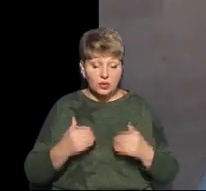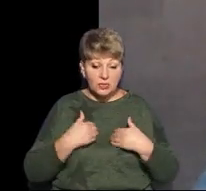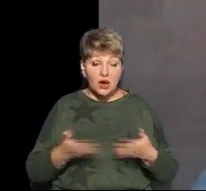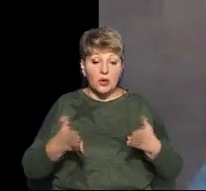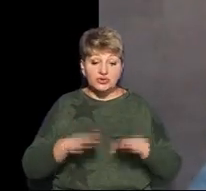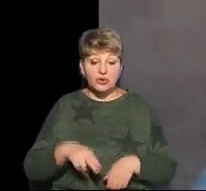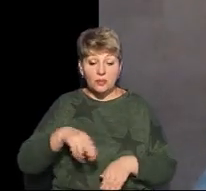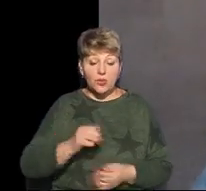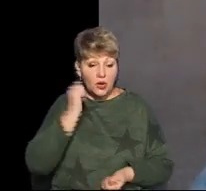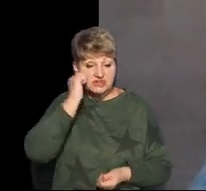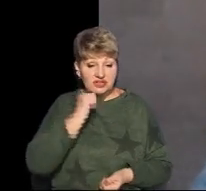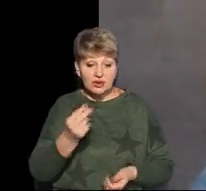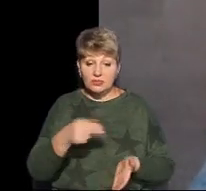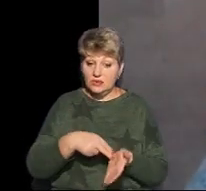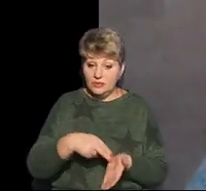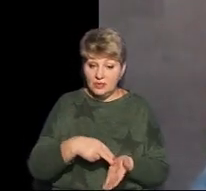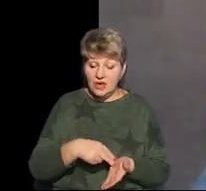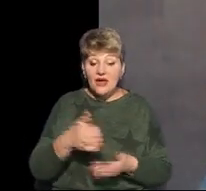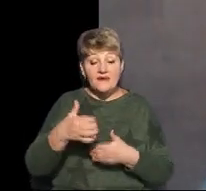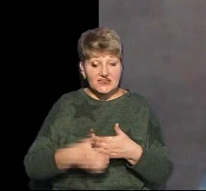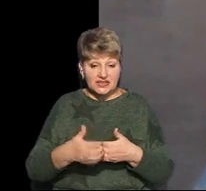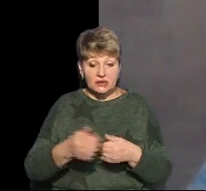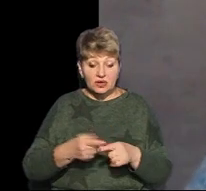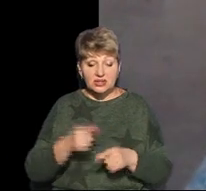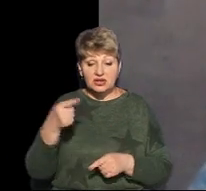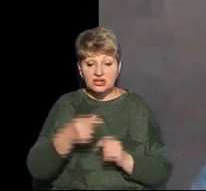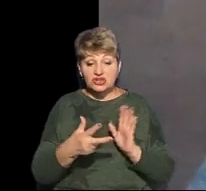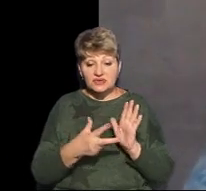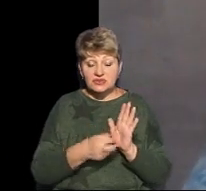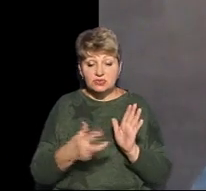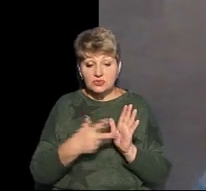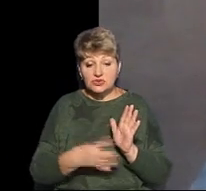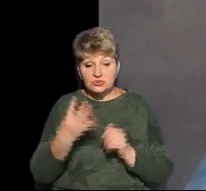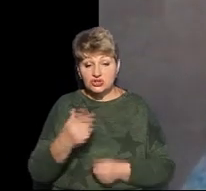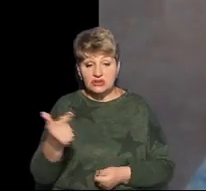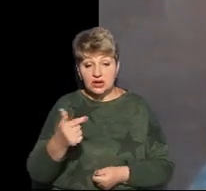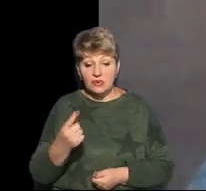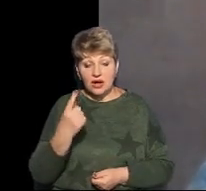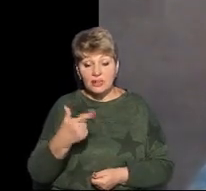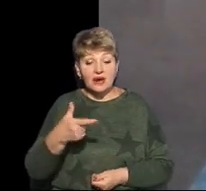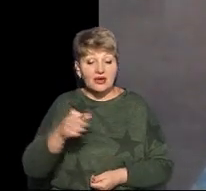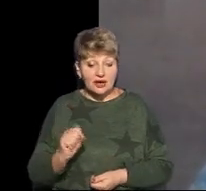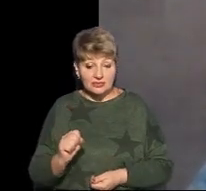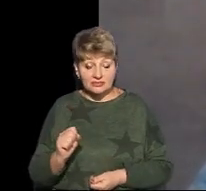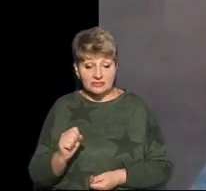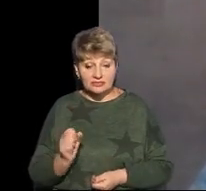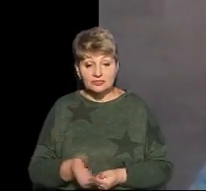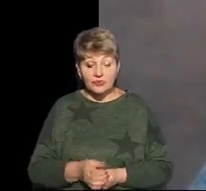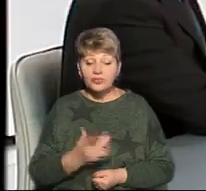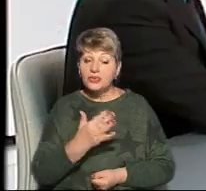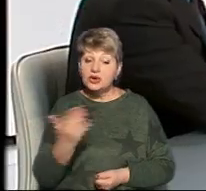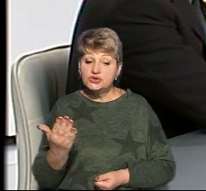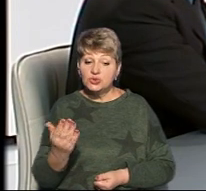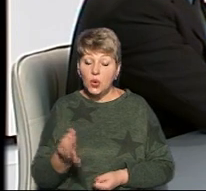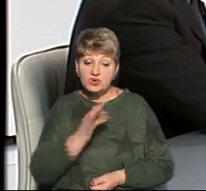середньому він був минулий опалювальний сезон для населення 1874 гривні за гігакалорію.